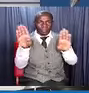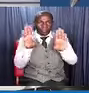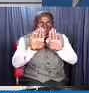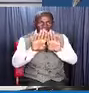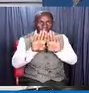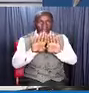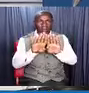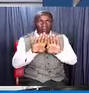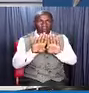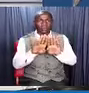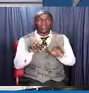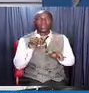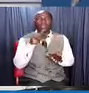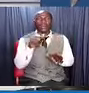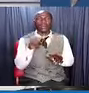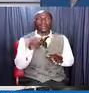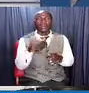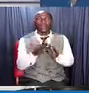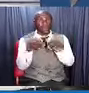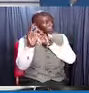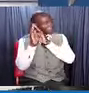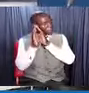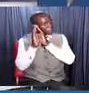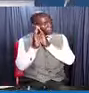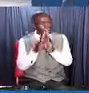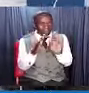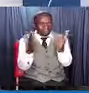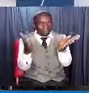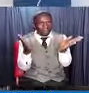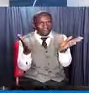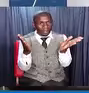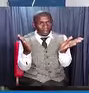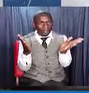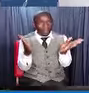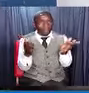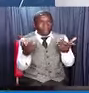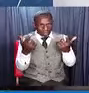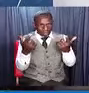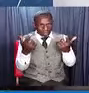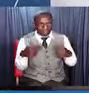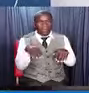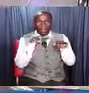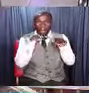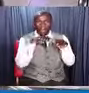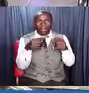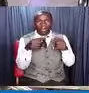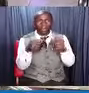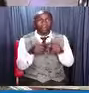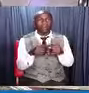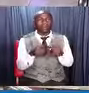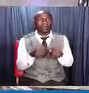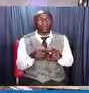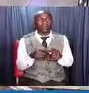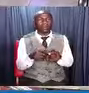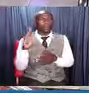Then close your door with usiseme the Lord. Usiseme wacha mimi nilale mlango wazi. Don't say you want to sleep with the door open. Narije. And let it come. Nimeweka